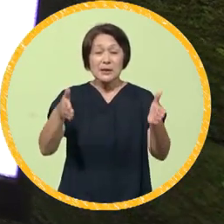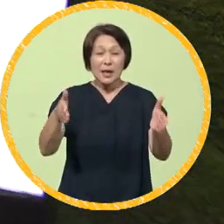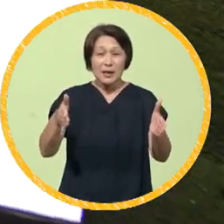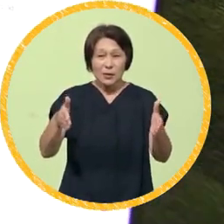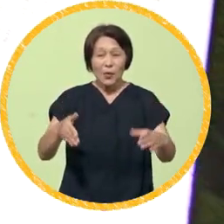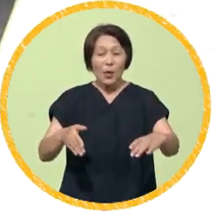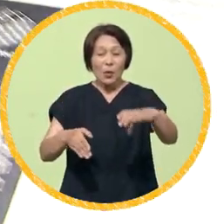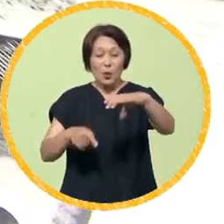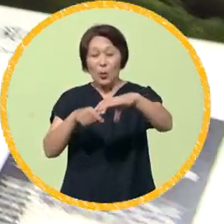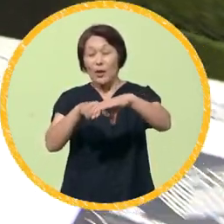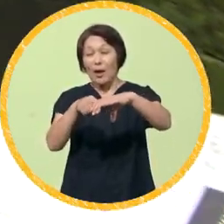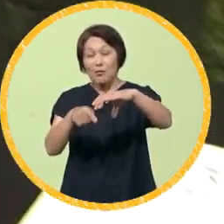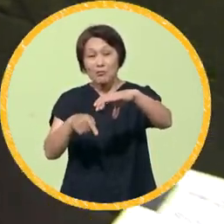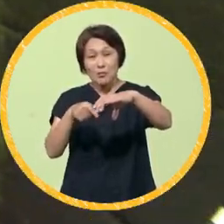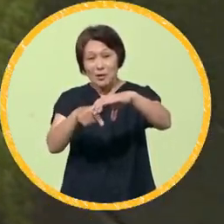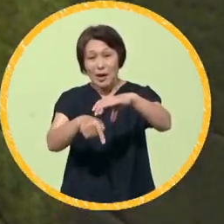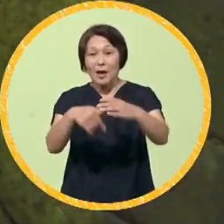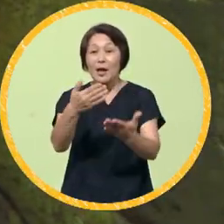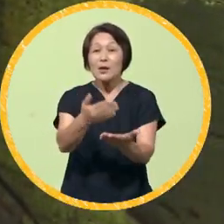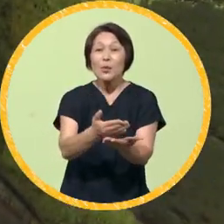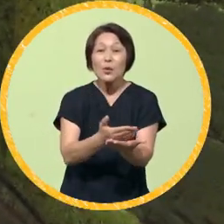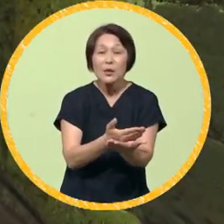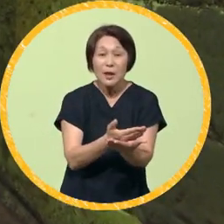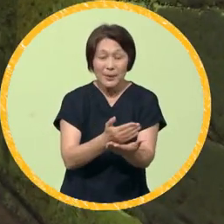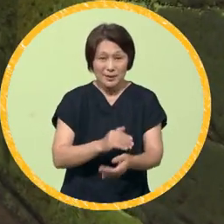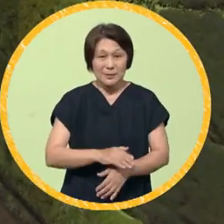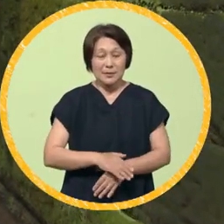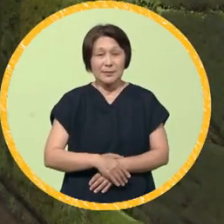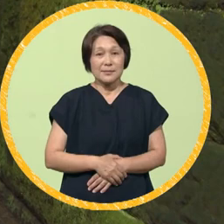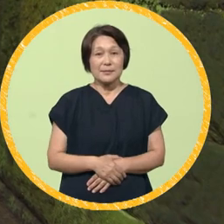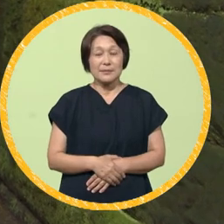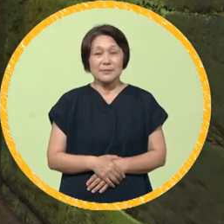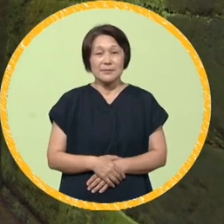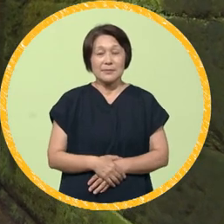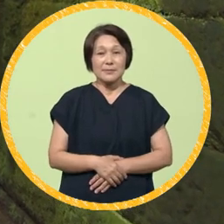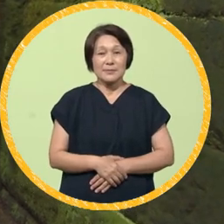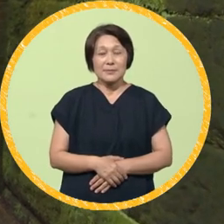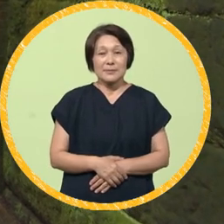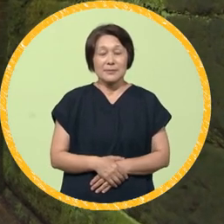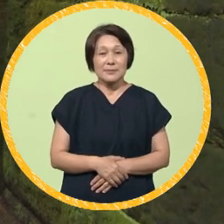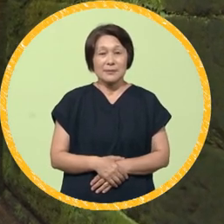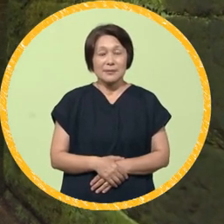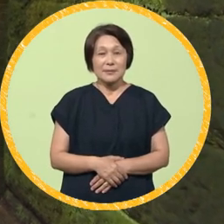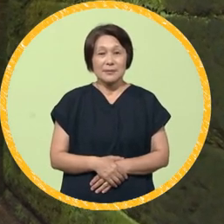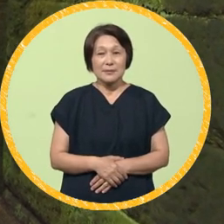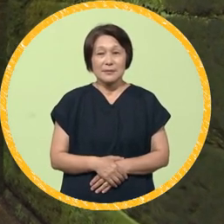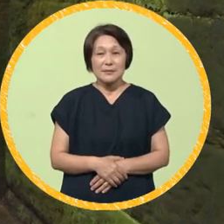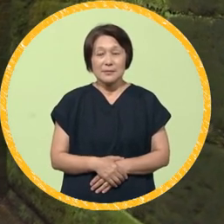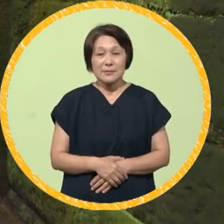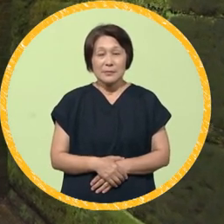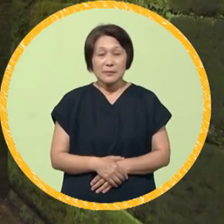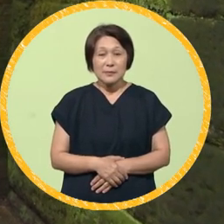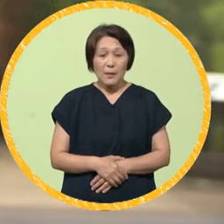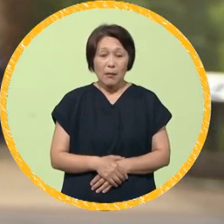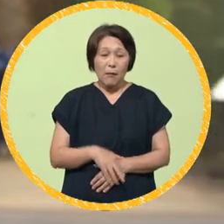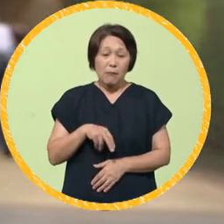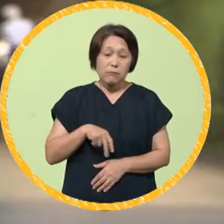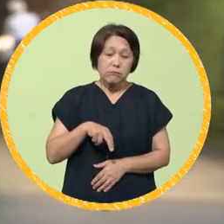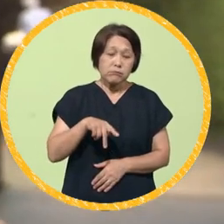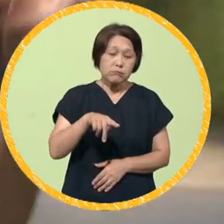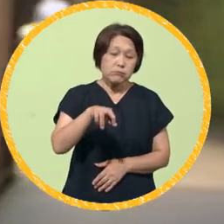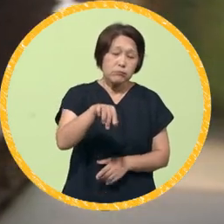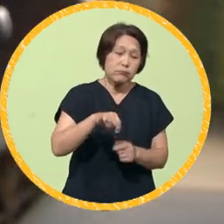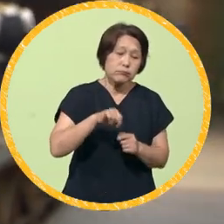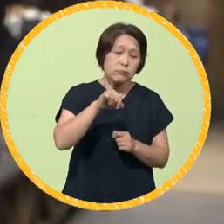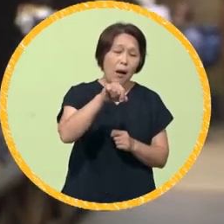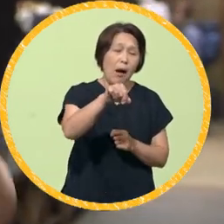ルがまあ残ってるような感じなので。はい、 そうなんですね。結構私たち歩いてきましたけど、 はい、